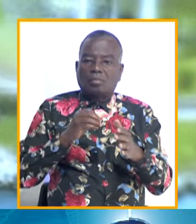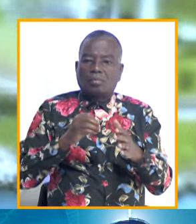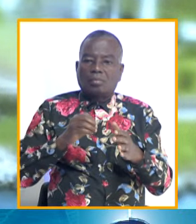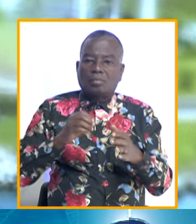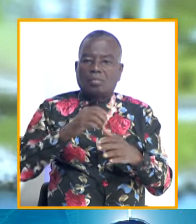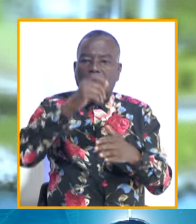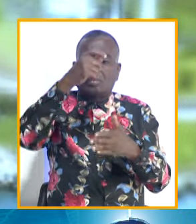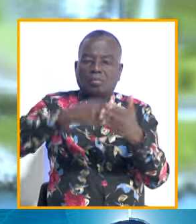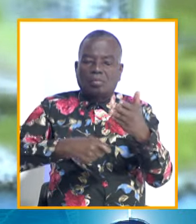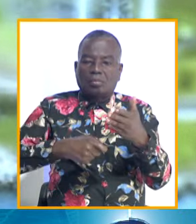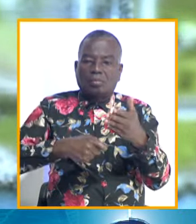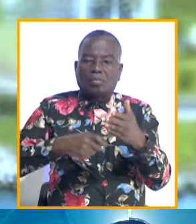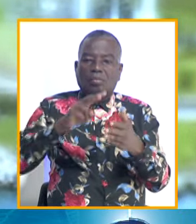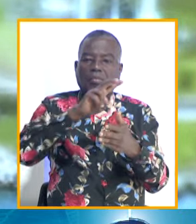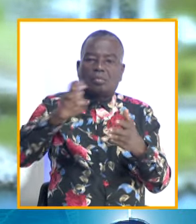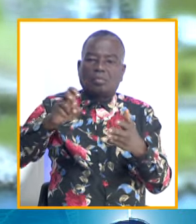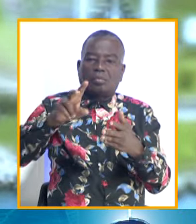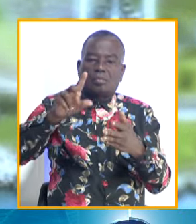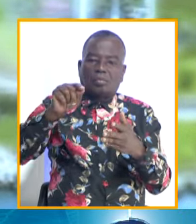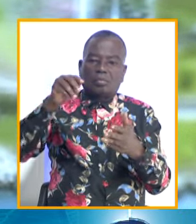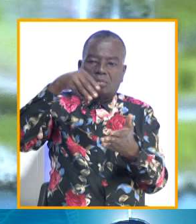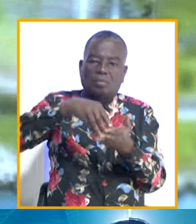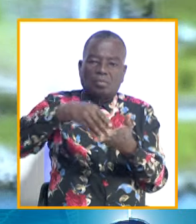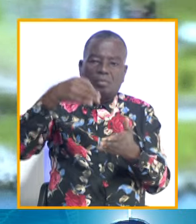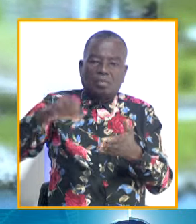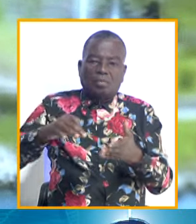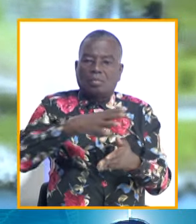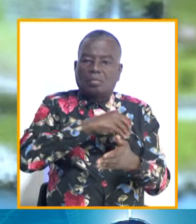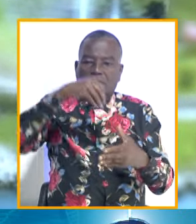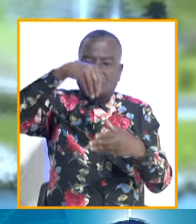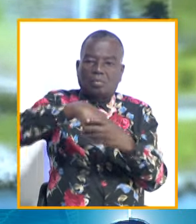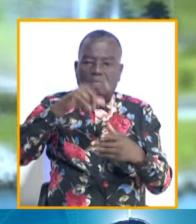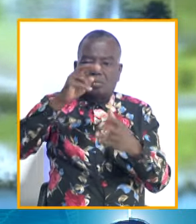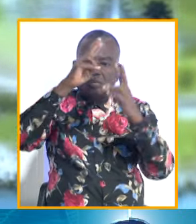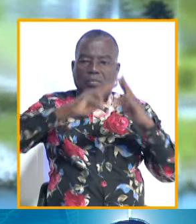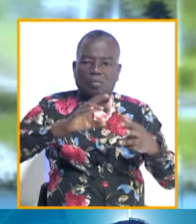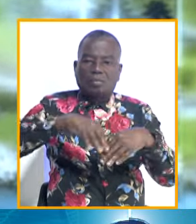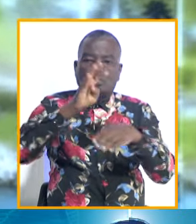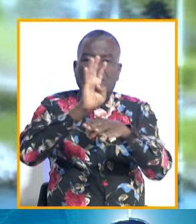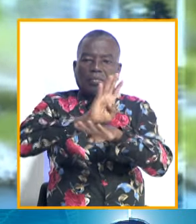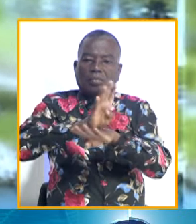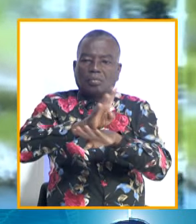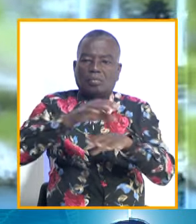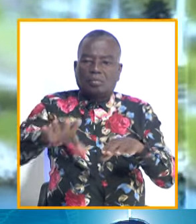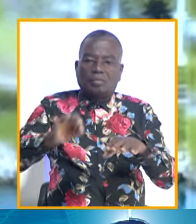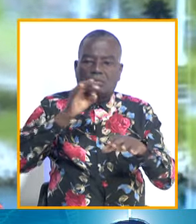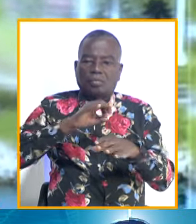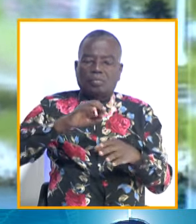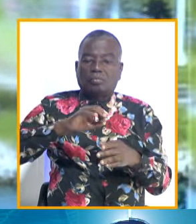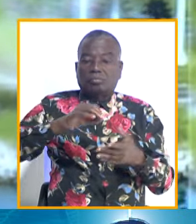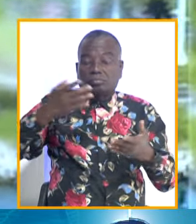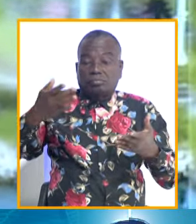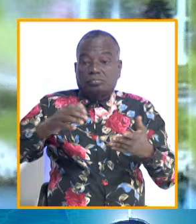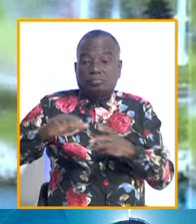d'une valeur de 220 millions de francs CFA. Et c'est dans la ville de Bouaké que la première dame, Dominique Ouattara, choisit de renouveler son engagement